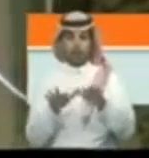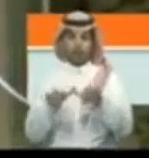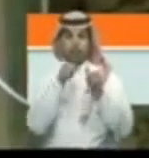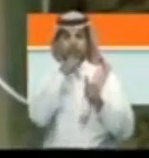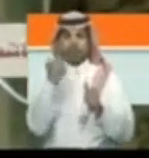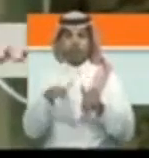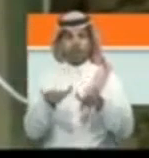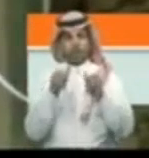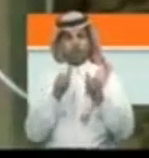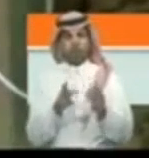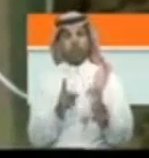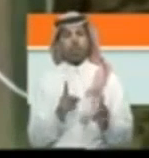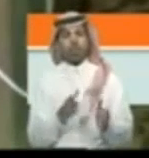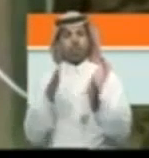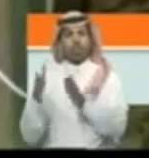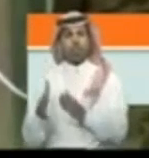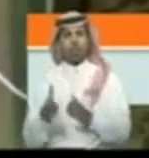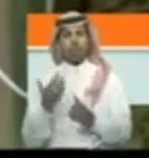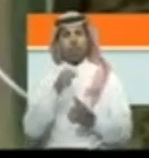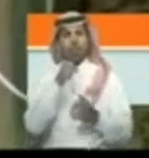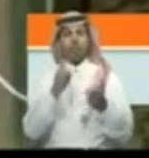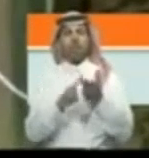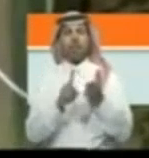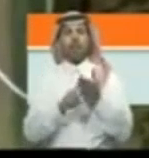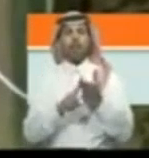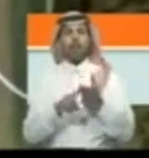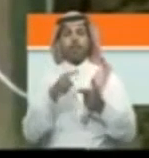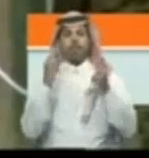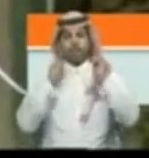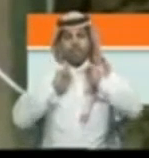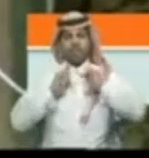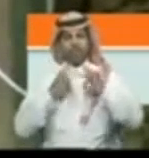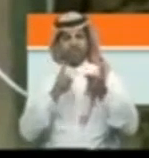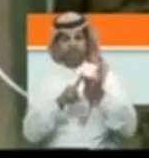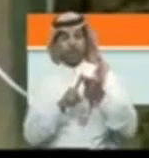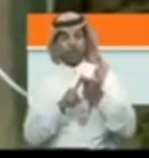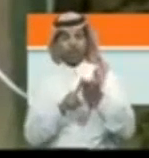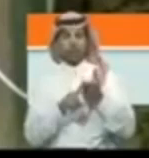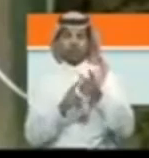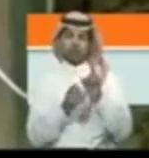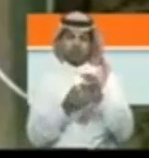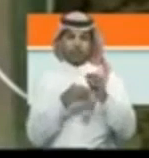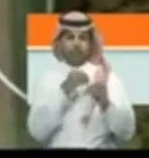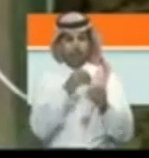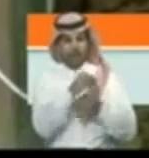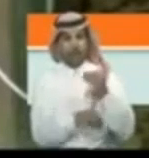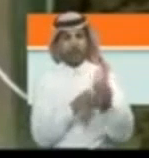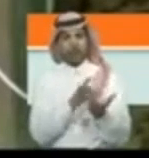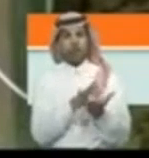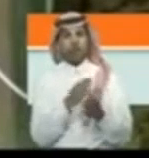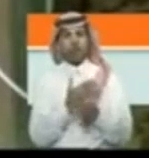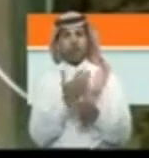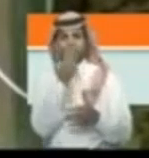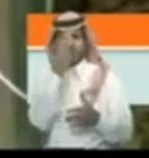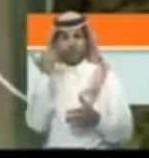للتقاعد بالمعاش، وكذلك نائبه الفريق أول كمال عبد المعروف الماحي الذي كان